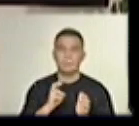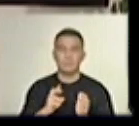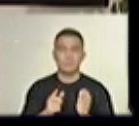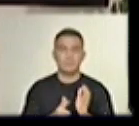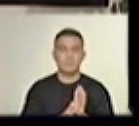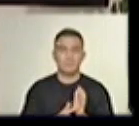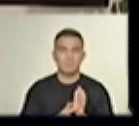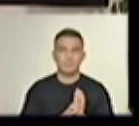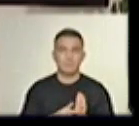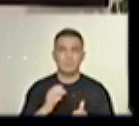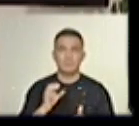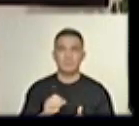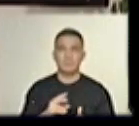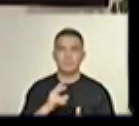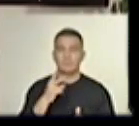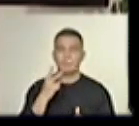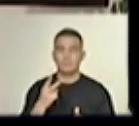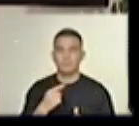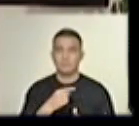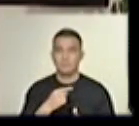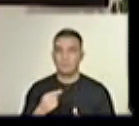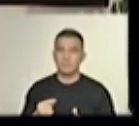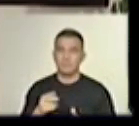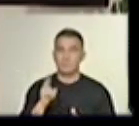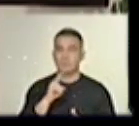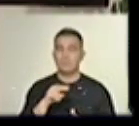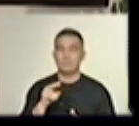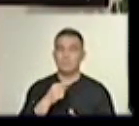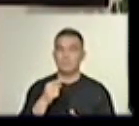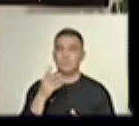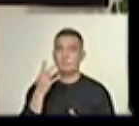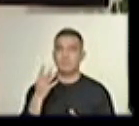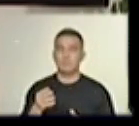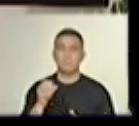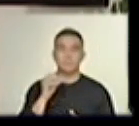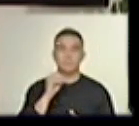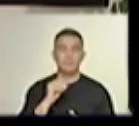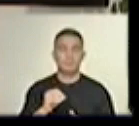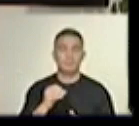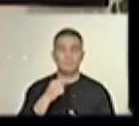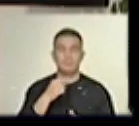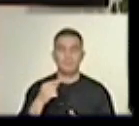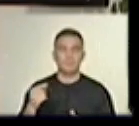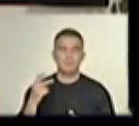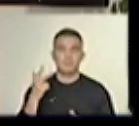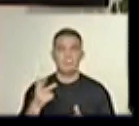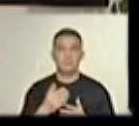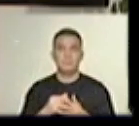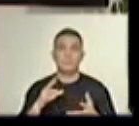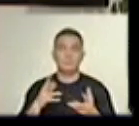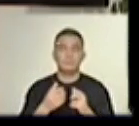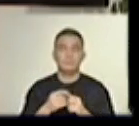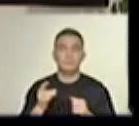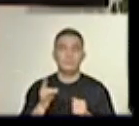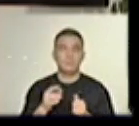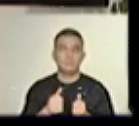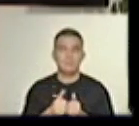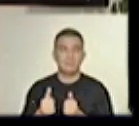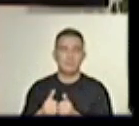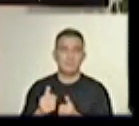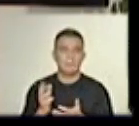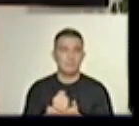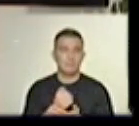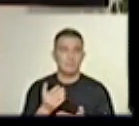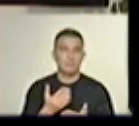C minus 2, D minus 4, Y minus 3 nuqtagacha bo'lgan masofani toping. Buning